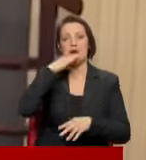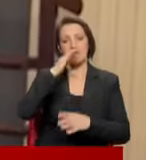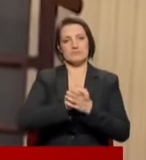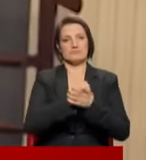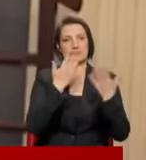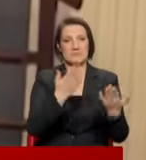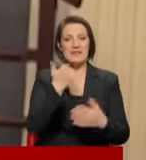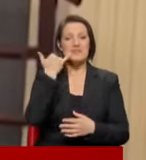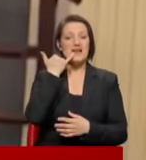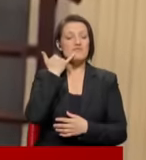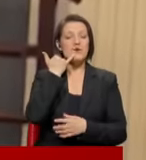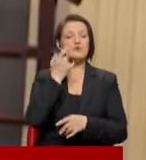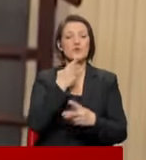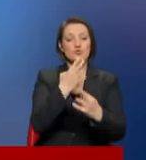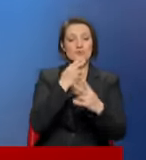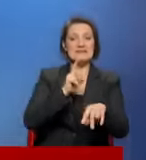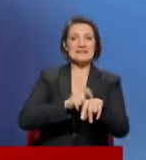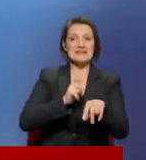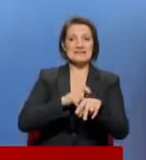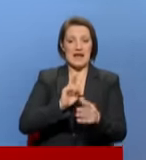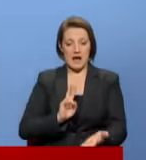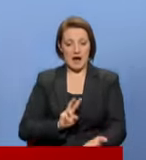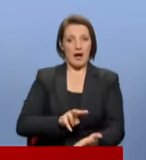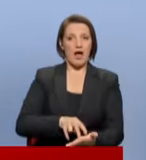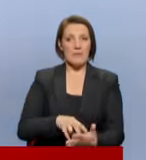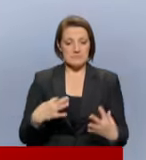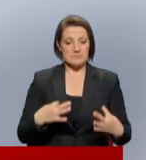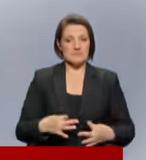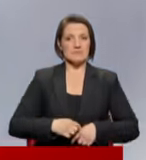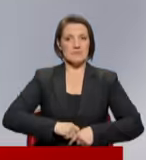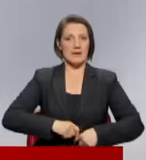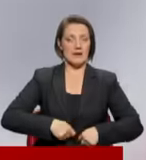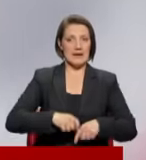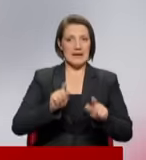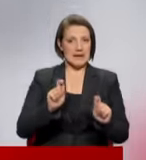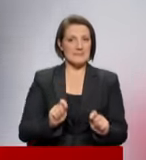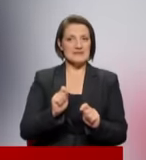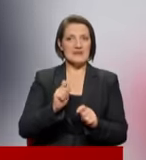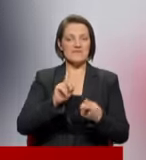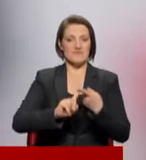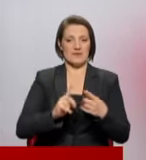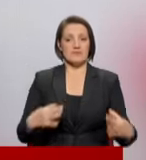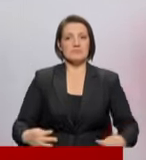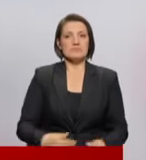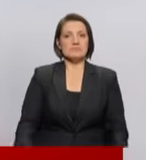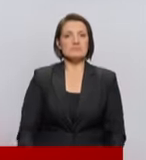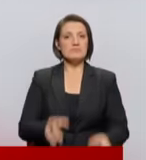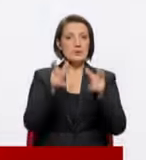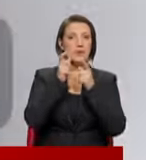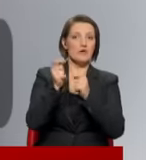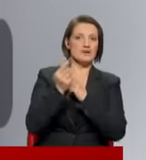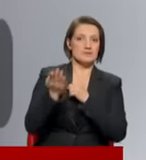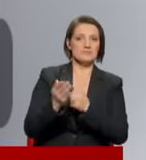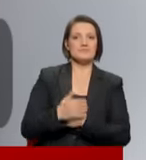kutladı. Telefon konuşması sırasında Azizoğlu'nun ayağa kalkıp ceketinin düğmesini iliklemesi ve esas duruşa geçmesi dikkat